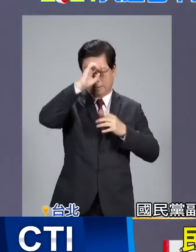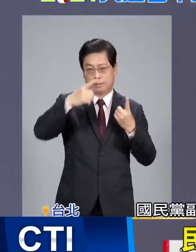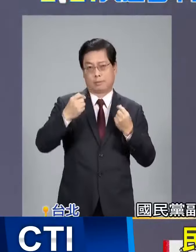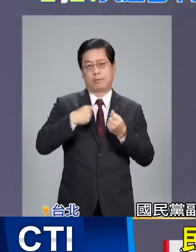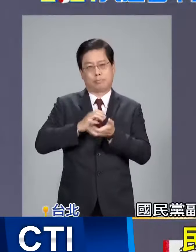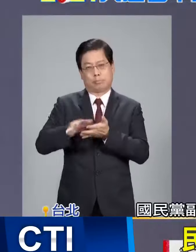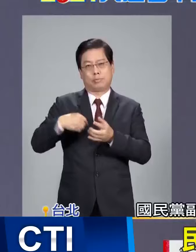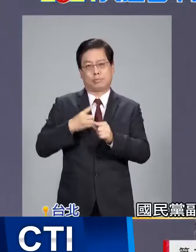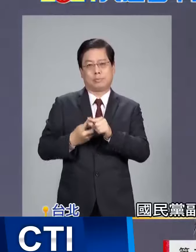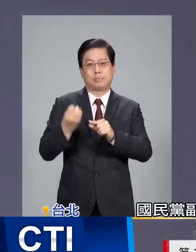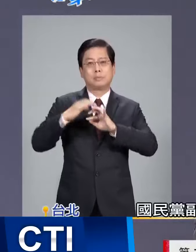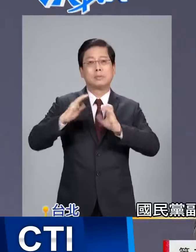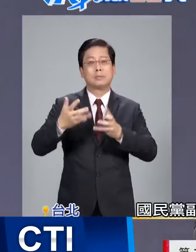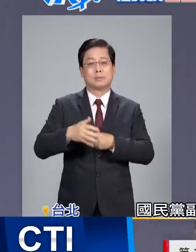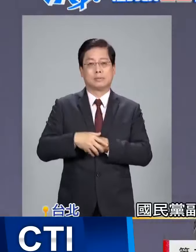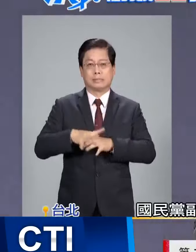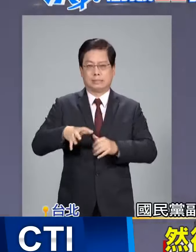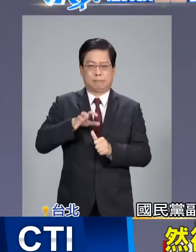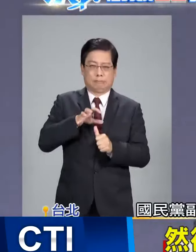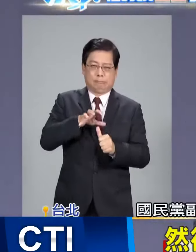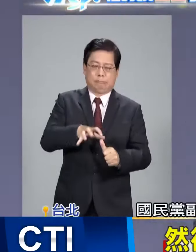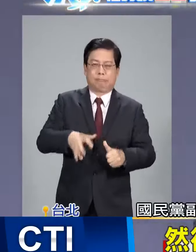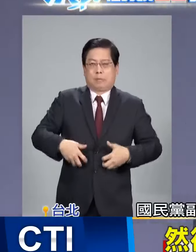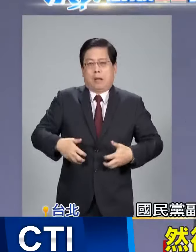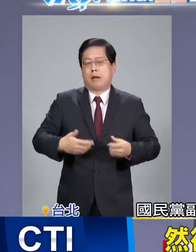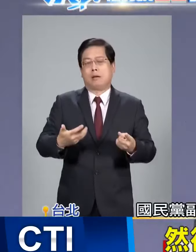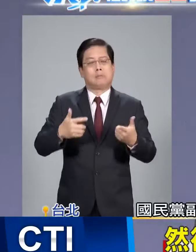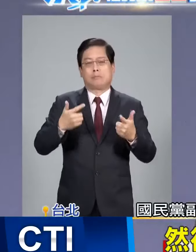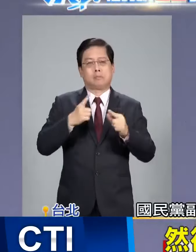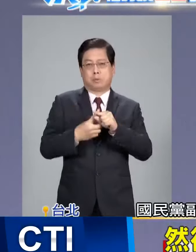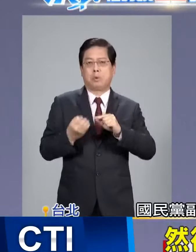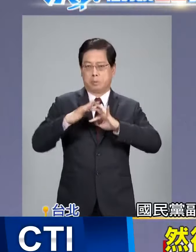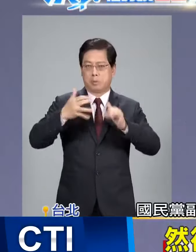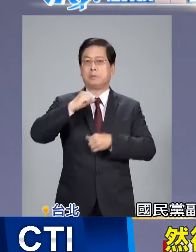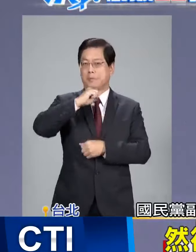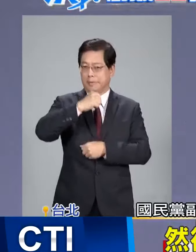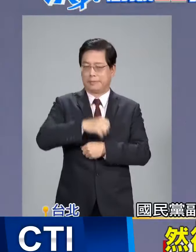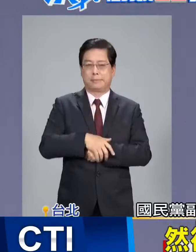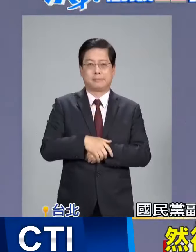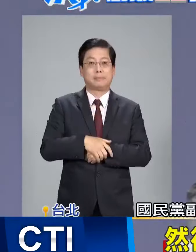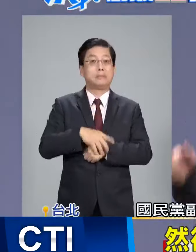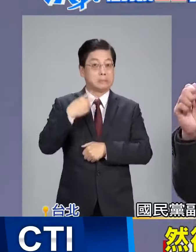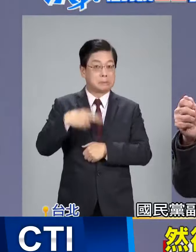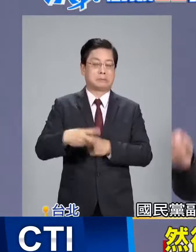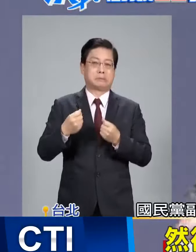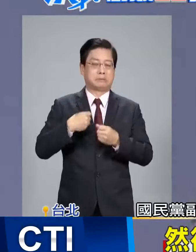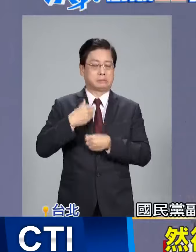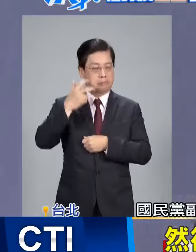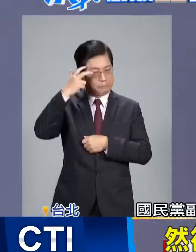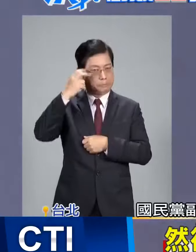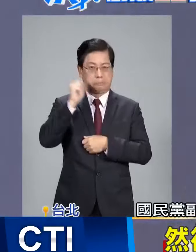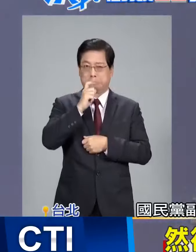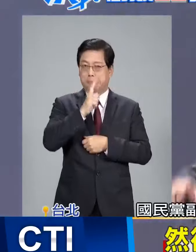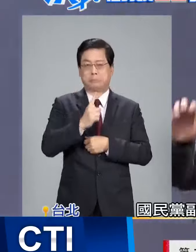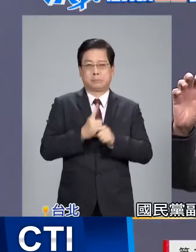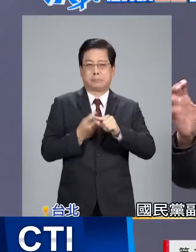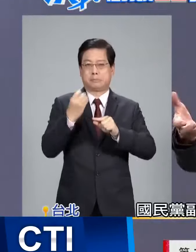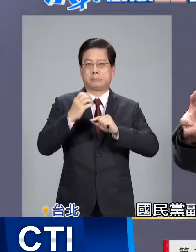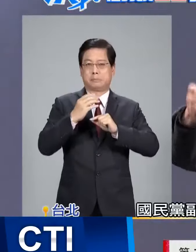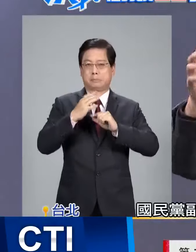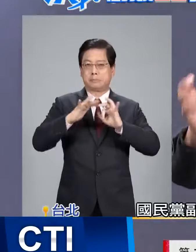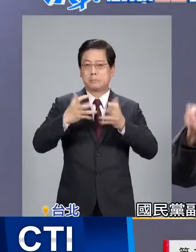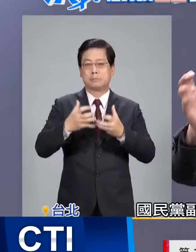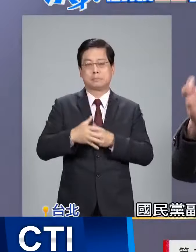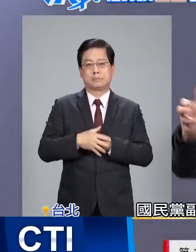华民国、哦、只是现在逼急了、哦、然后就说哎呀中华民国台湾、哦、然后就还是不肯讲中华民国，你就想